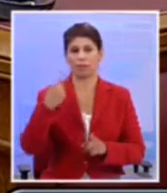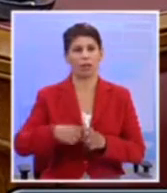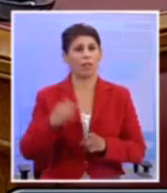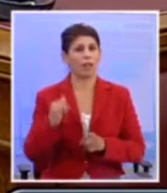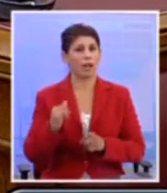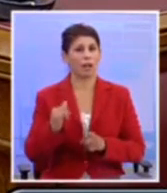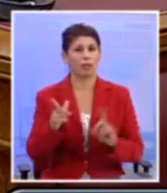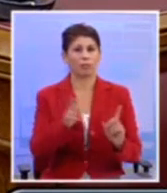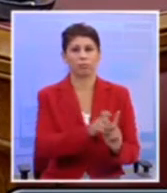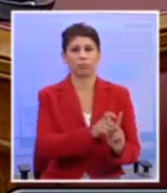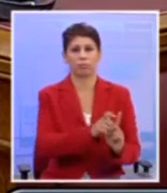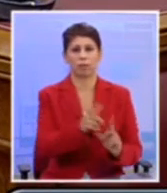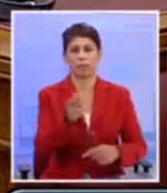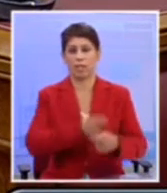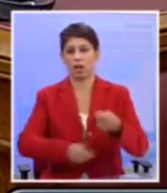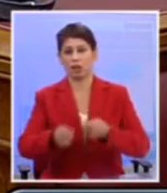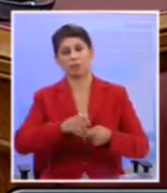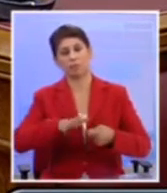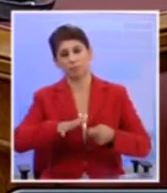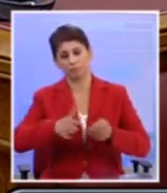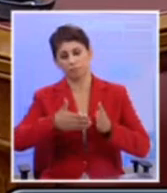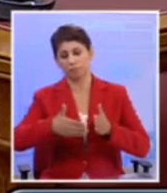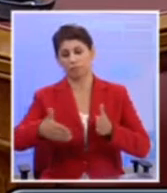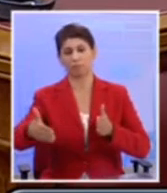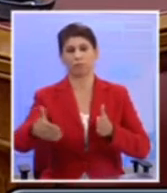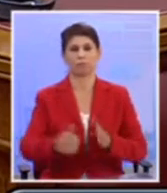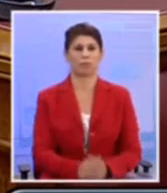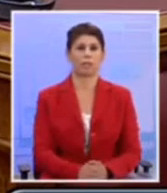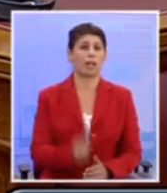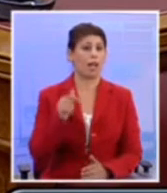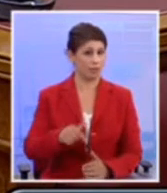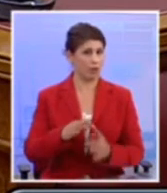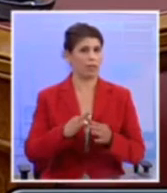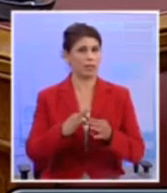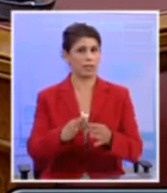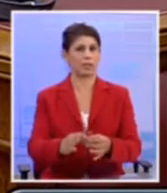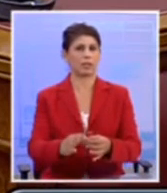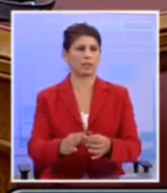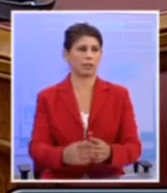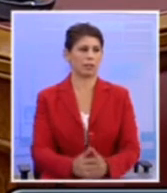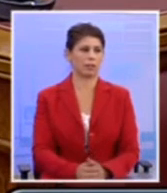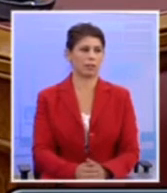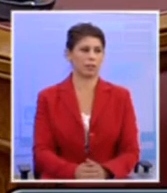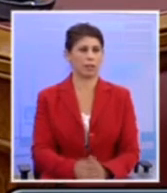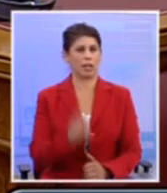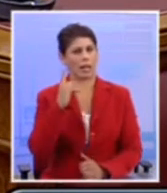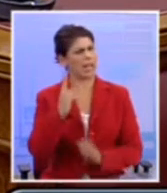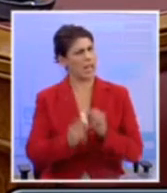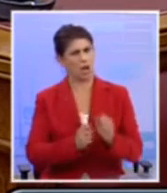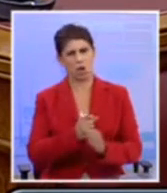είναι αποκλεισμένη από τις αγορές και κατά πάσα πιθανότητα αυτό μπορεί να συνεχιστεί για κανένα χρόνο